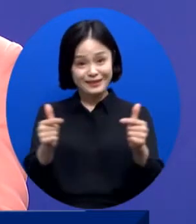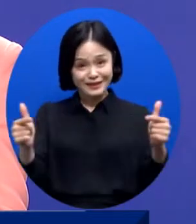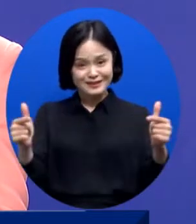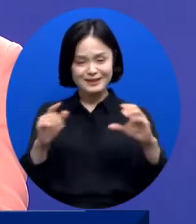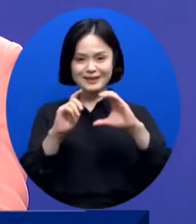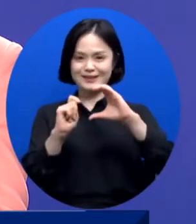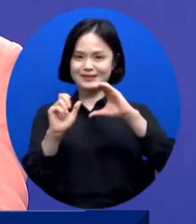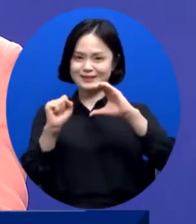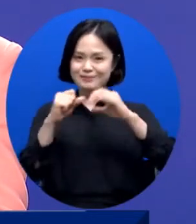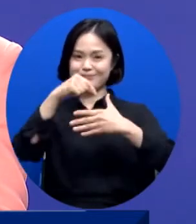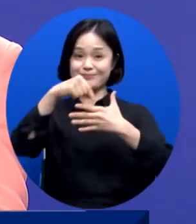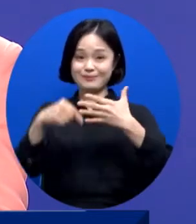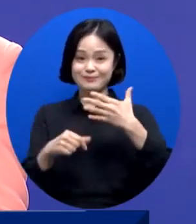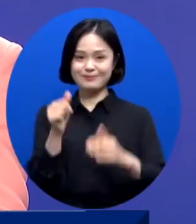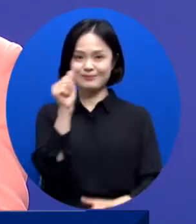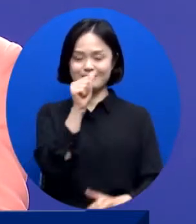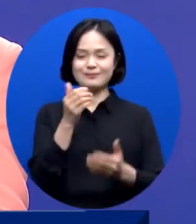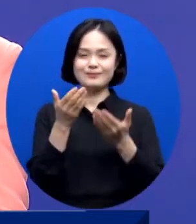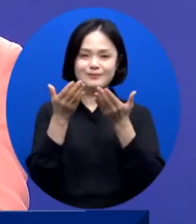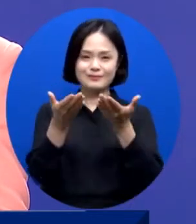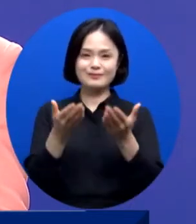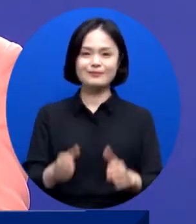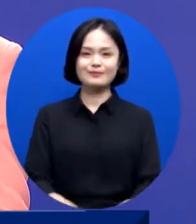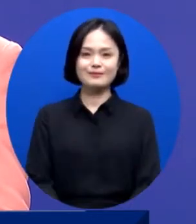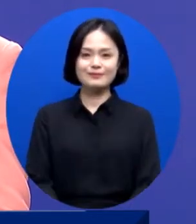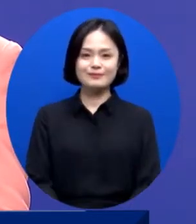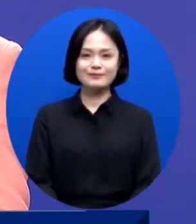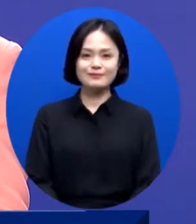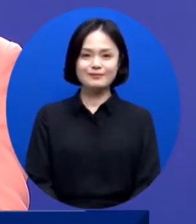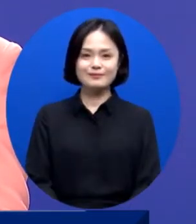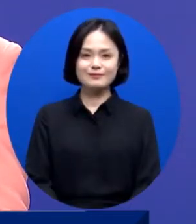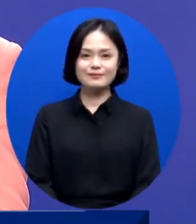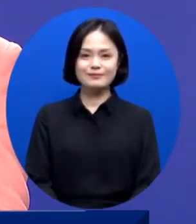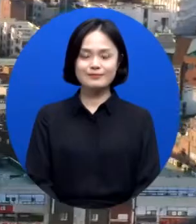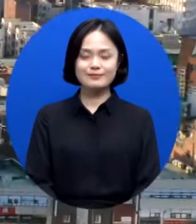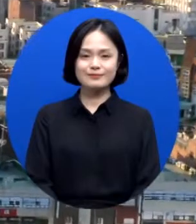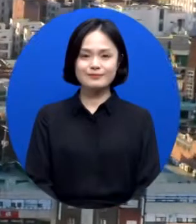CTS가 선물하는 새로운 프로그램들을 소개해드립니다. 이현지 기자입니다.